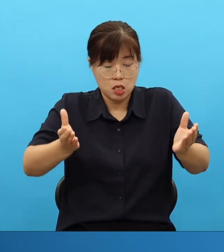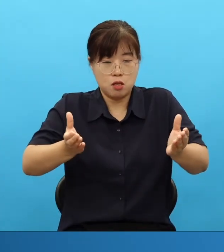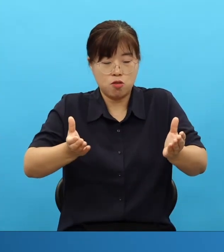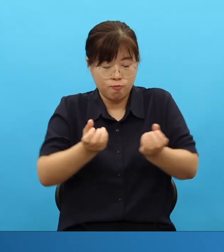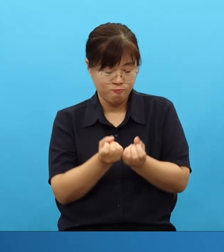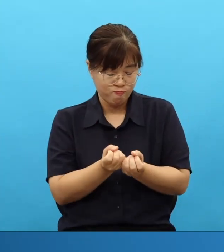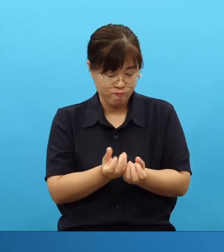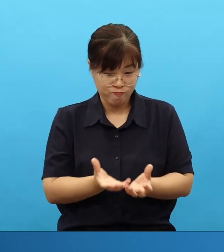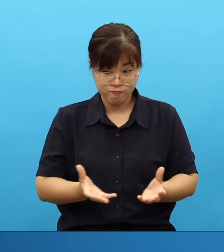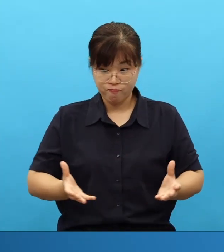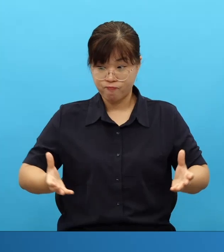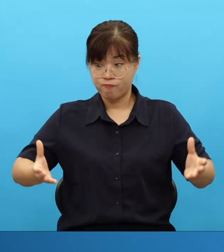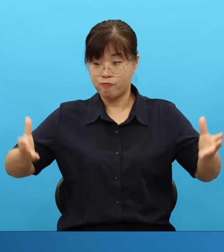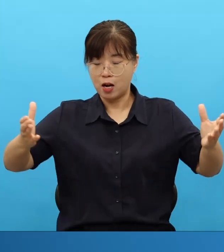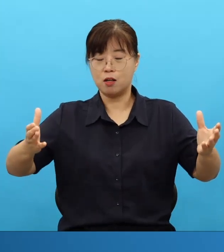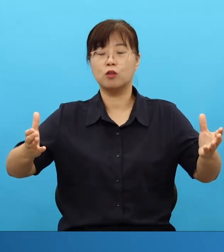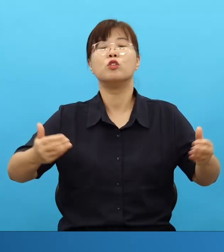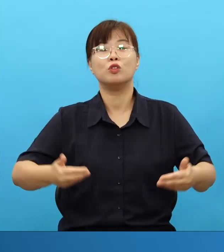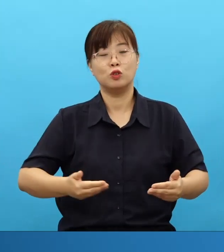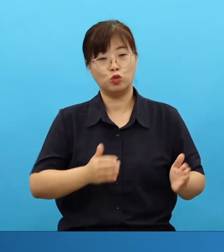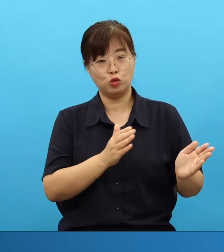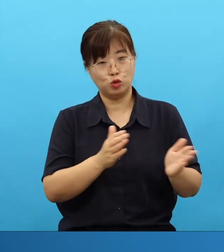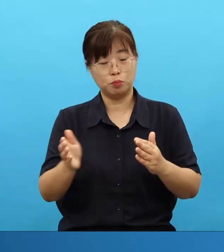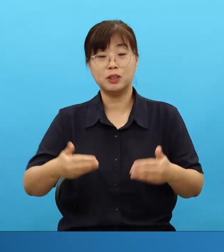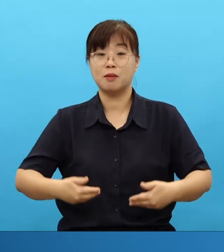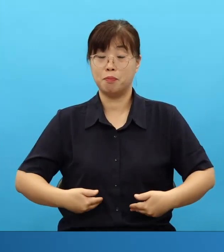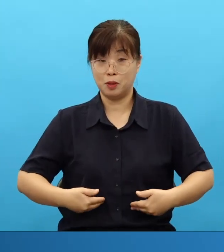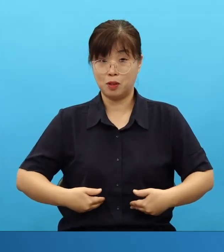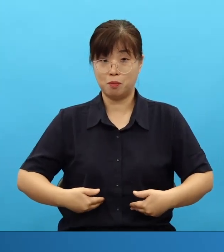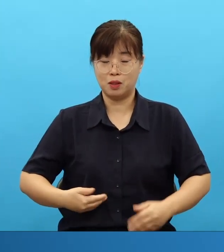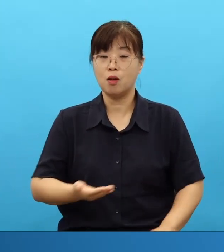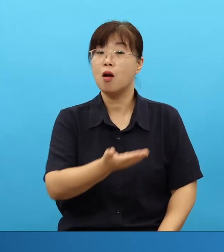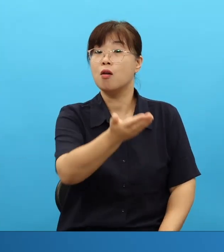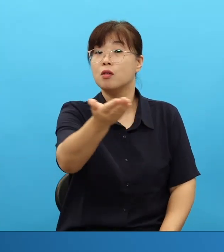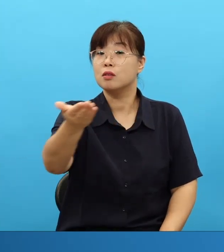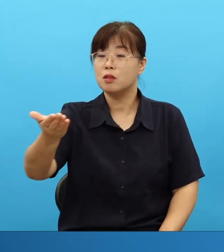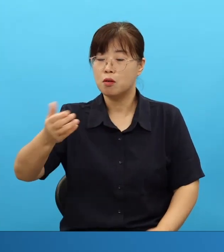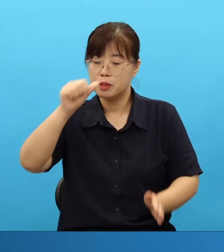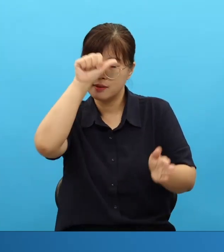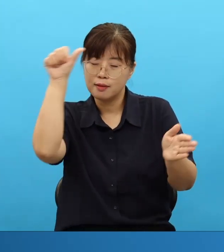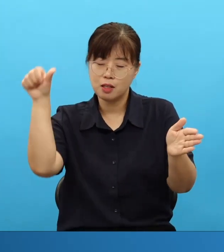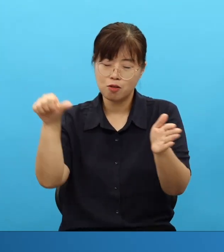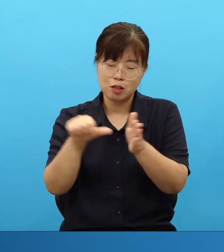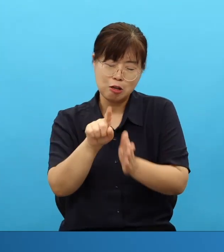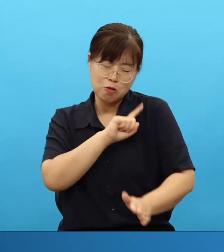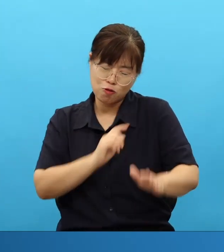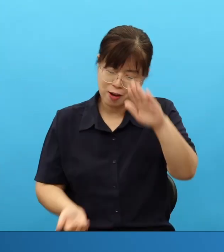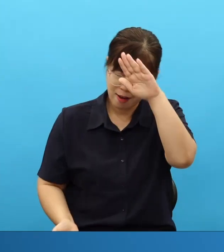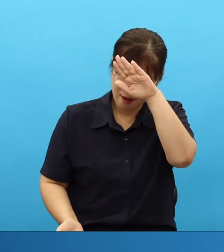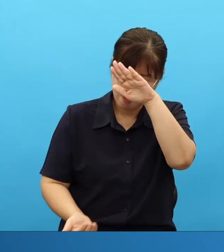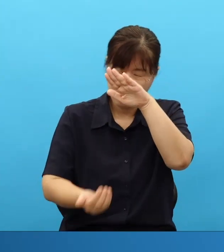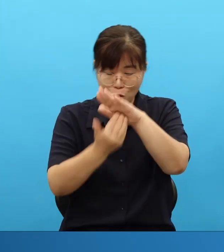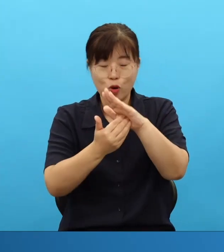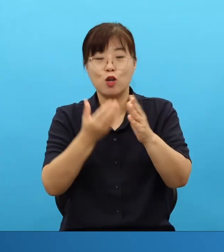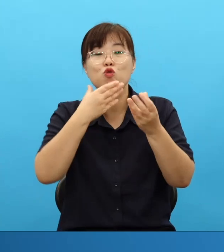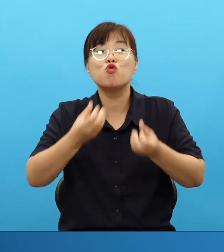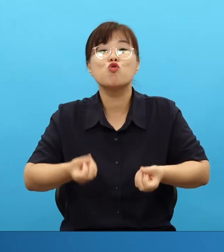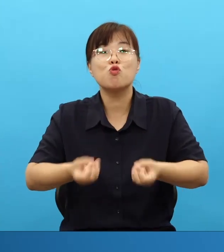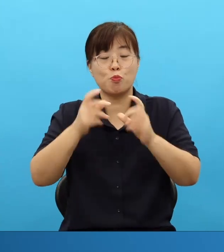여러분 생 정말 최고의 시간되기를 예수 그리스도의 이름으로